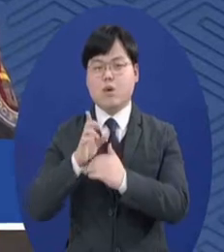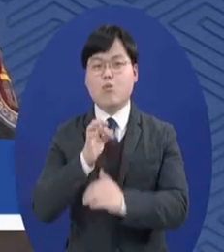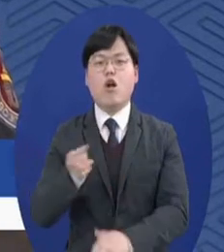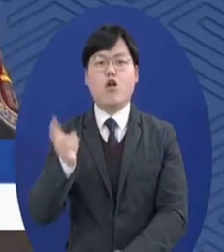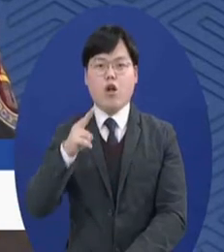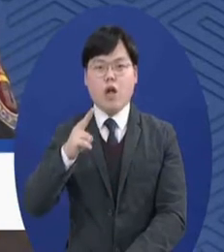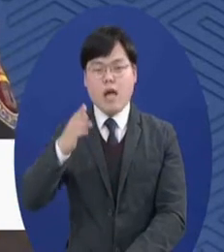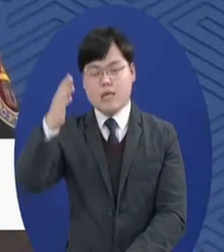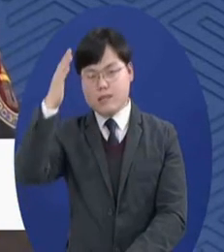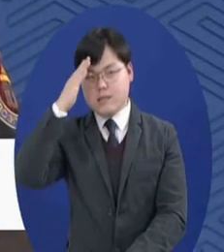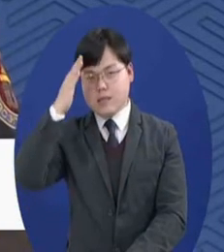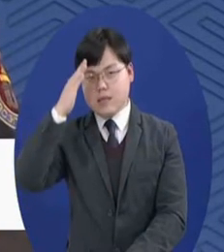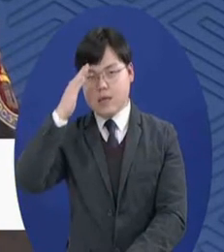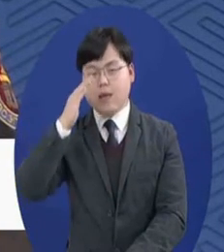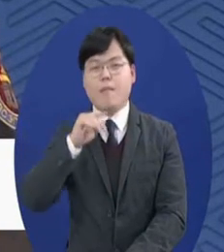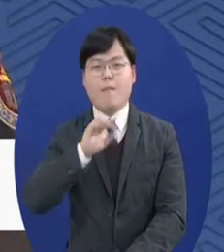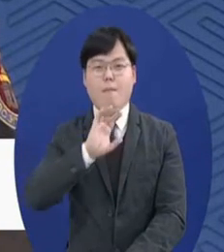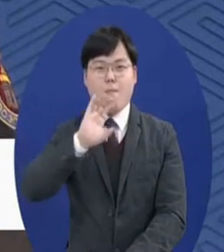үндслээр цэргийн албаны